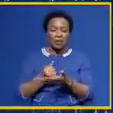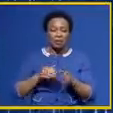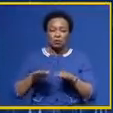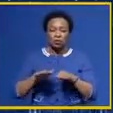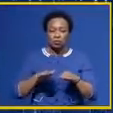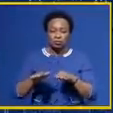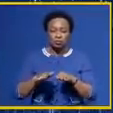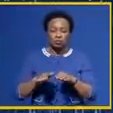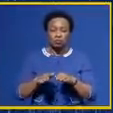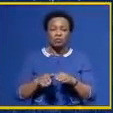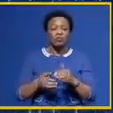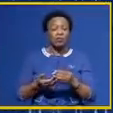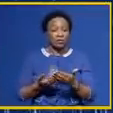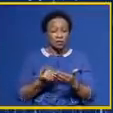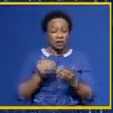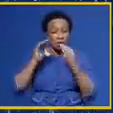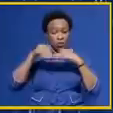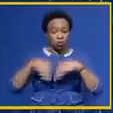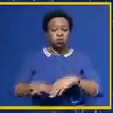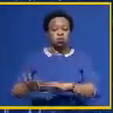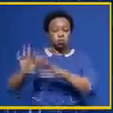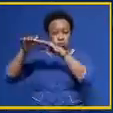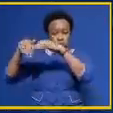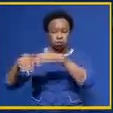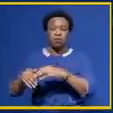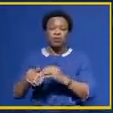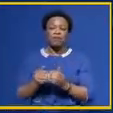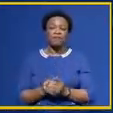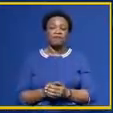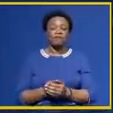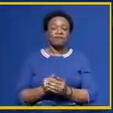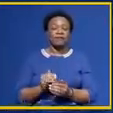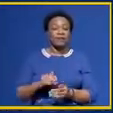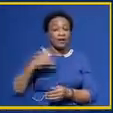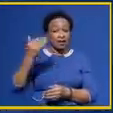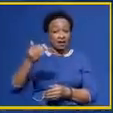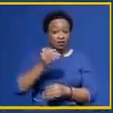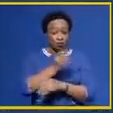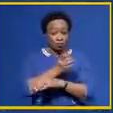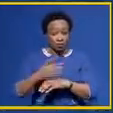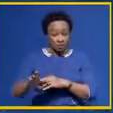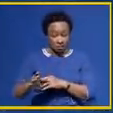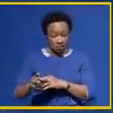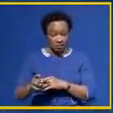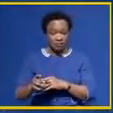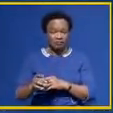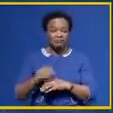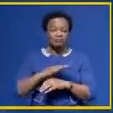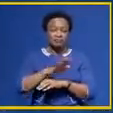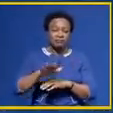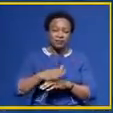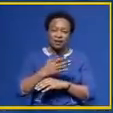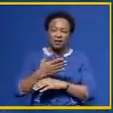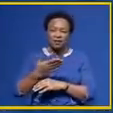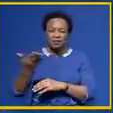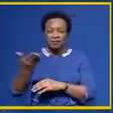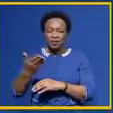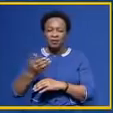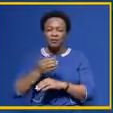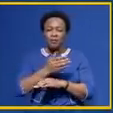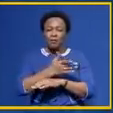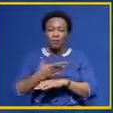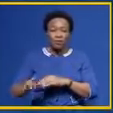hivi kutokana na mawimbi hayo. Hapo kesho sasa, jiji la Dar es Salaam na maeneo mengine ya pwani ya